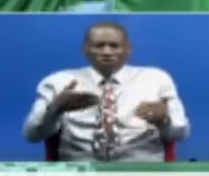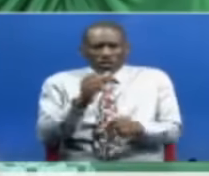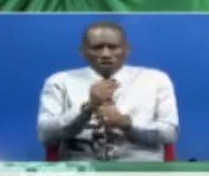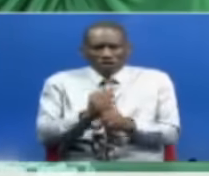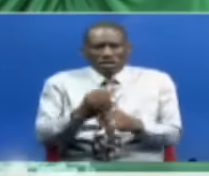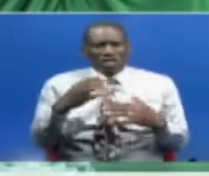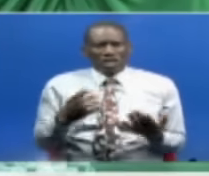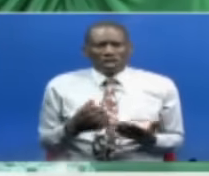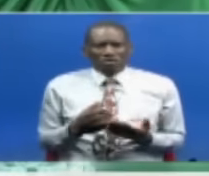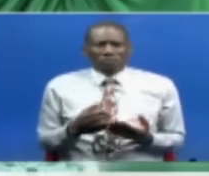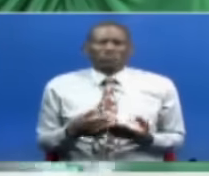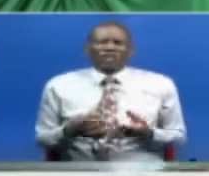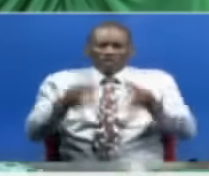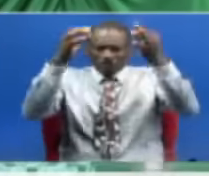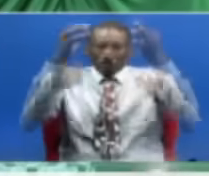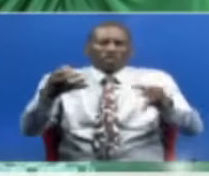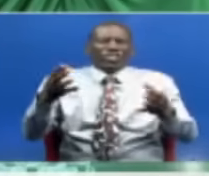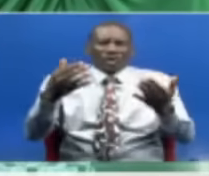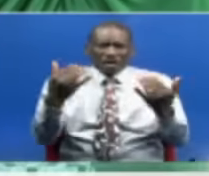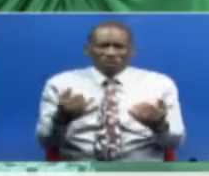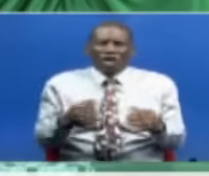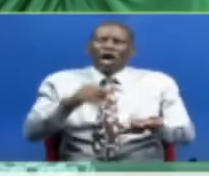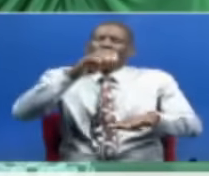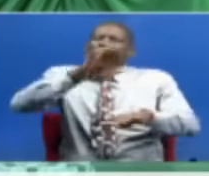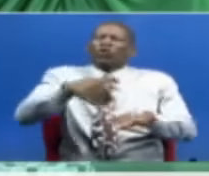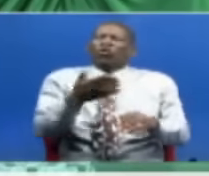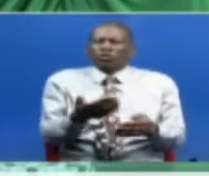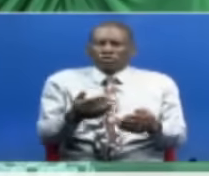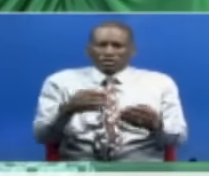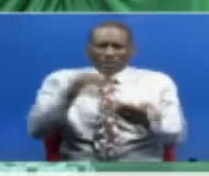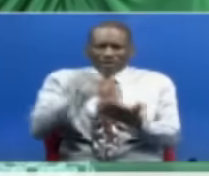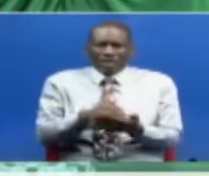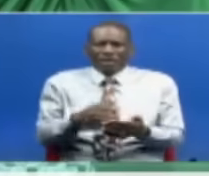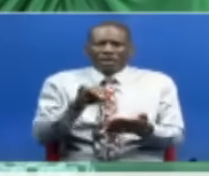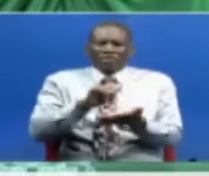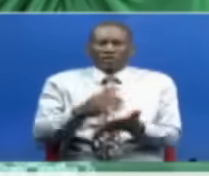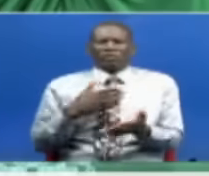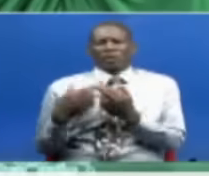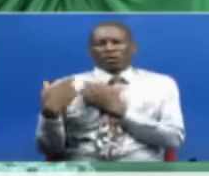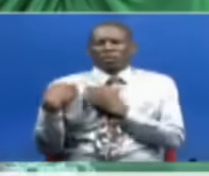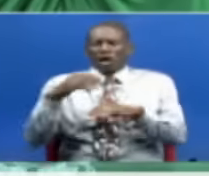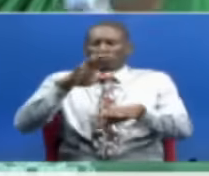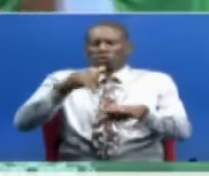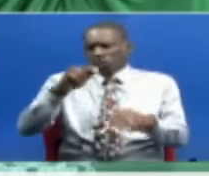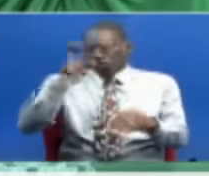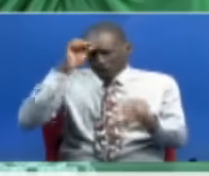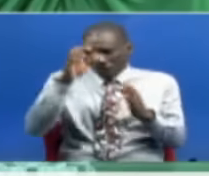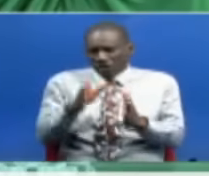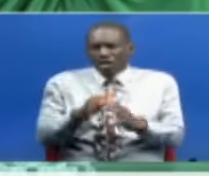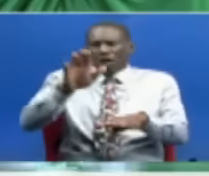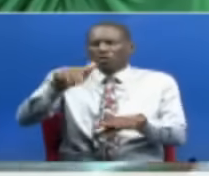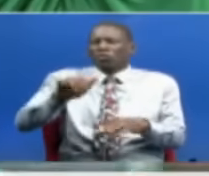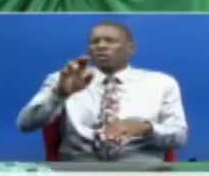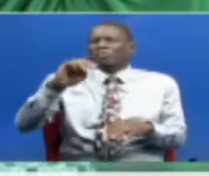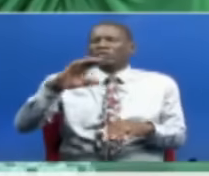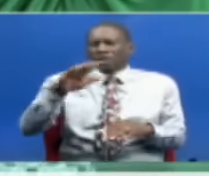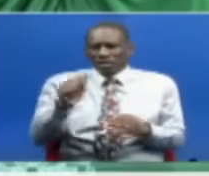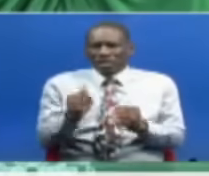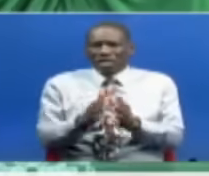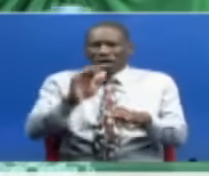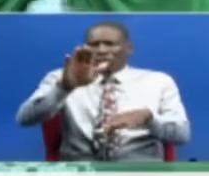imekuwa vile imekuwa, pia nitawaita tena. Hiyo ndio kazi yangu, niite gavana, niite wabunge,